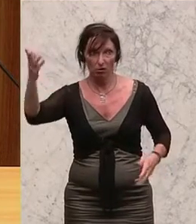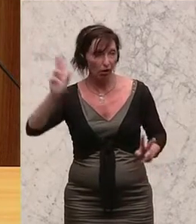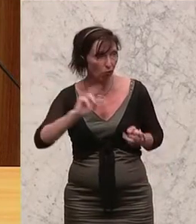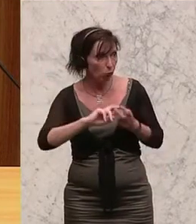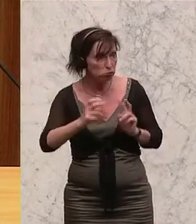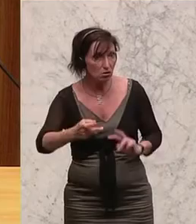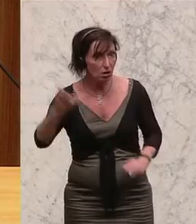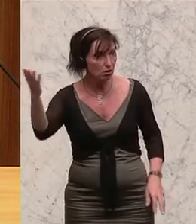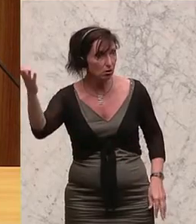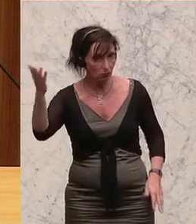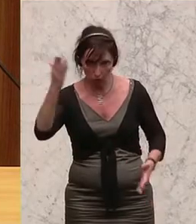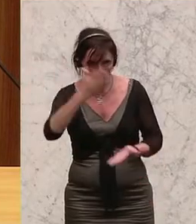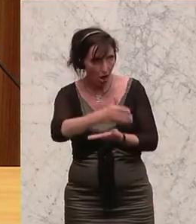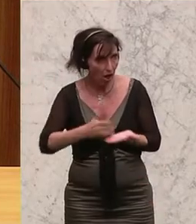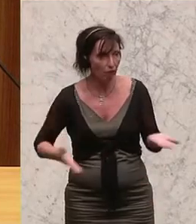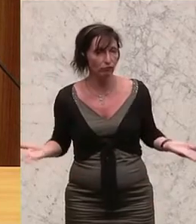einfach halbiert.